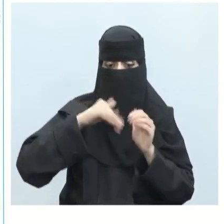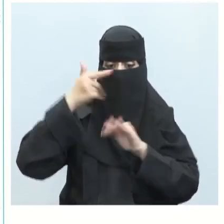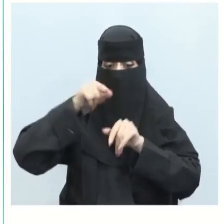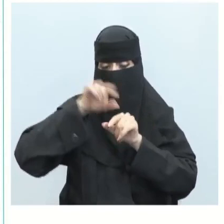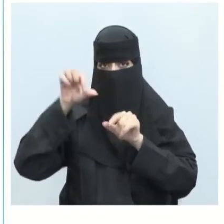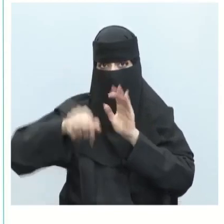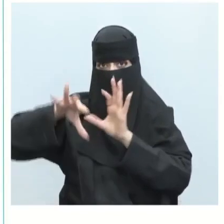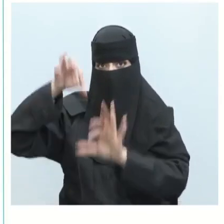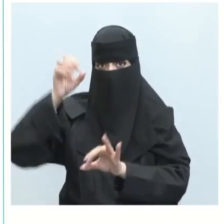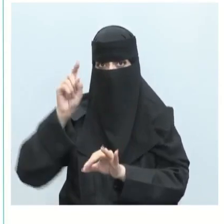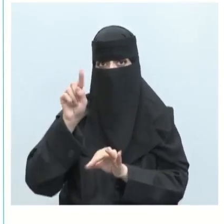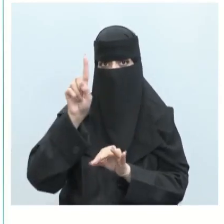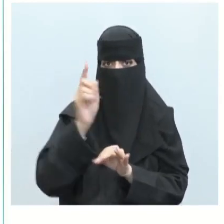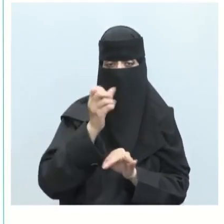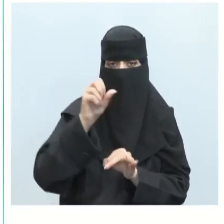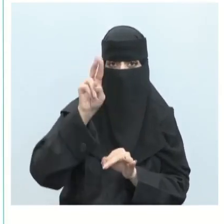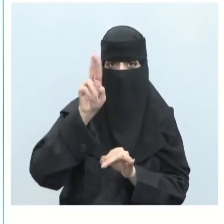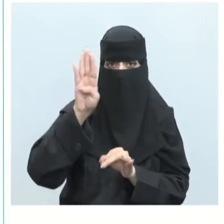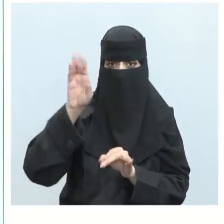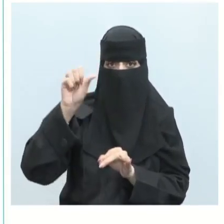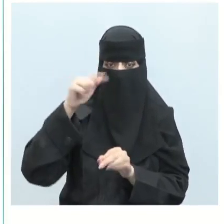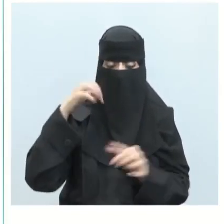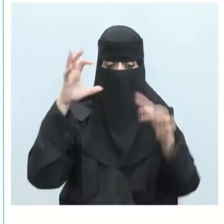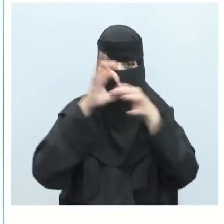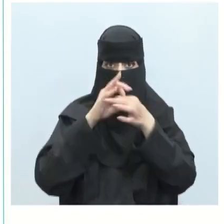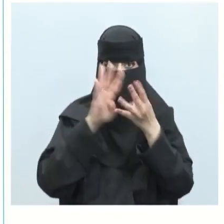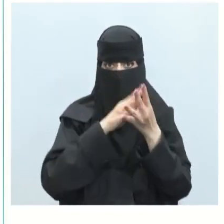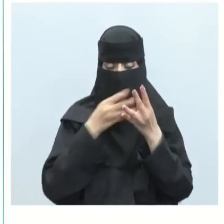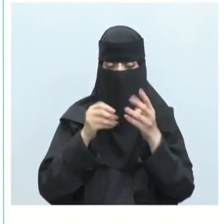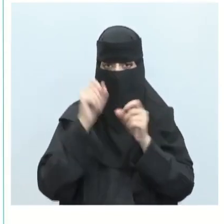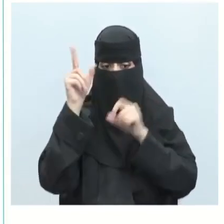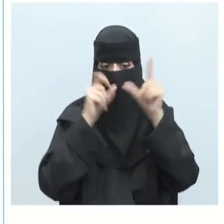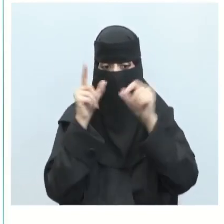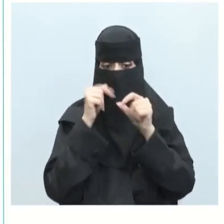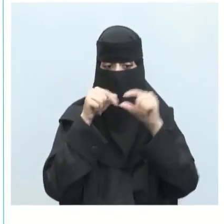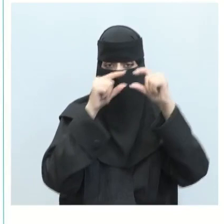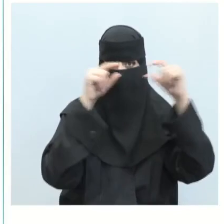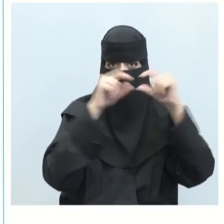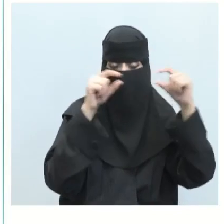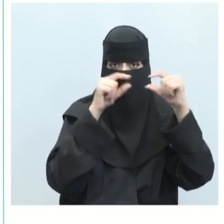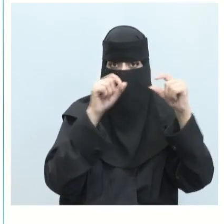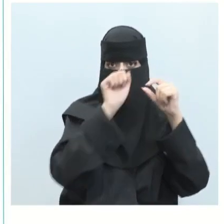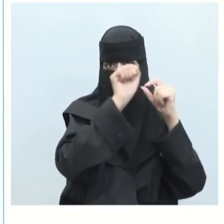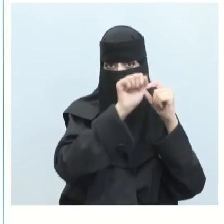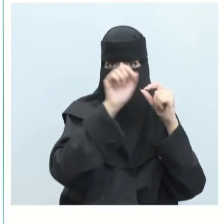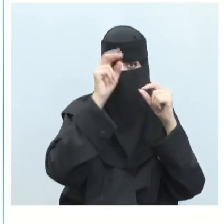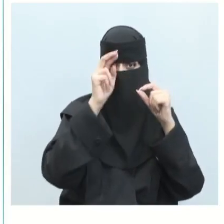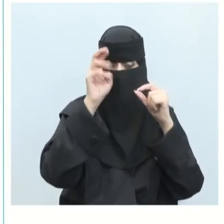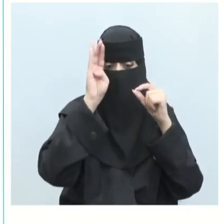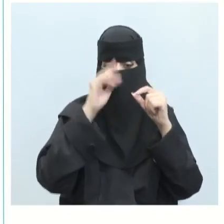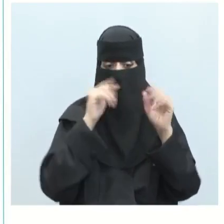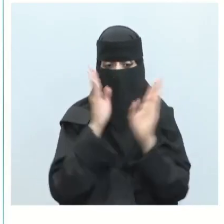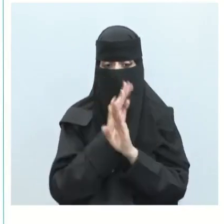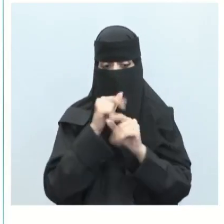السابق نقوم بتحديد بروتوكول اقتران الشبكه اي ار بي والاقتران العكسي كذلك